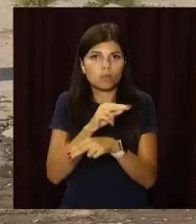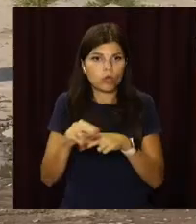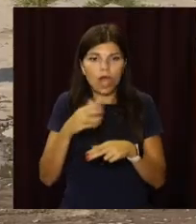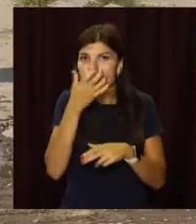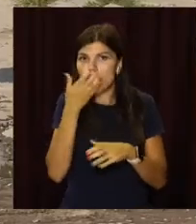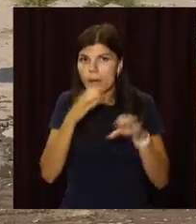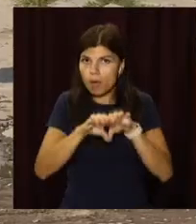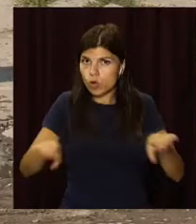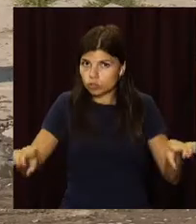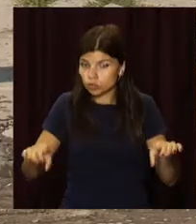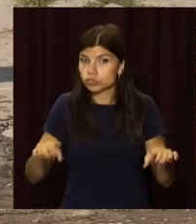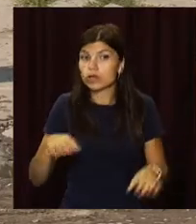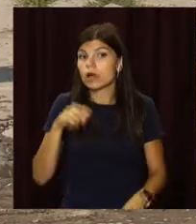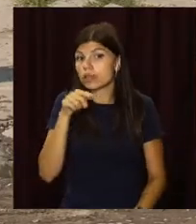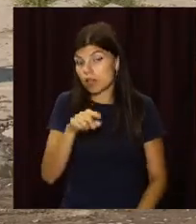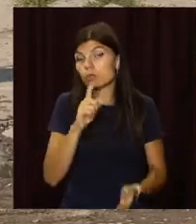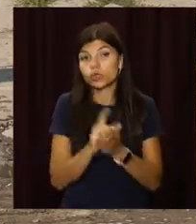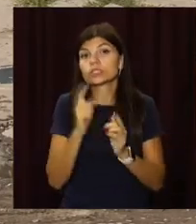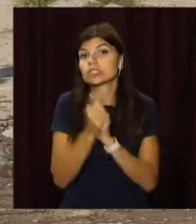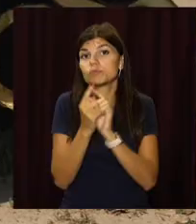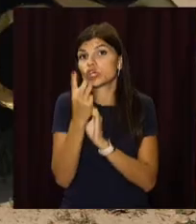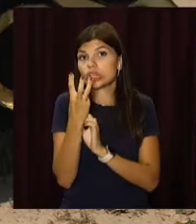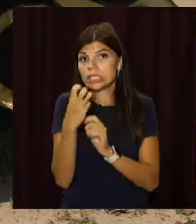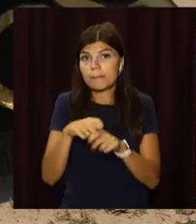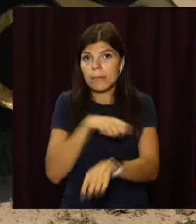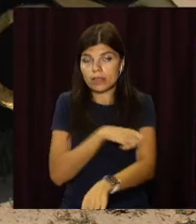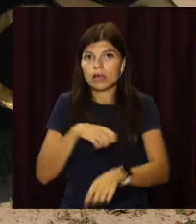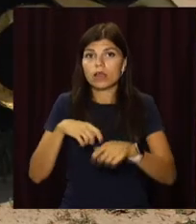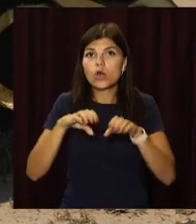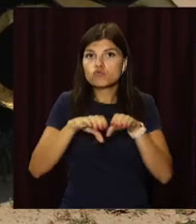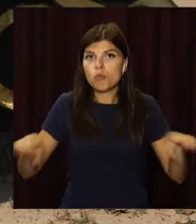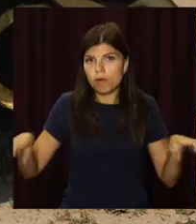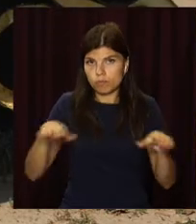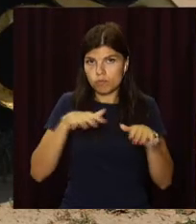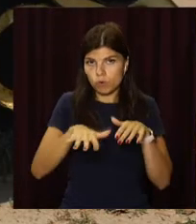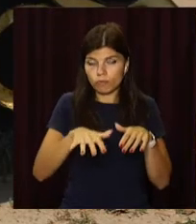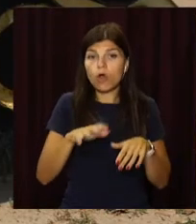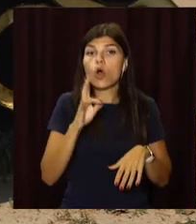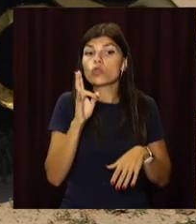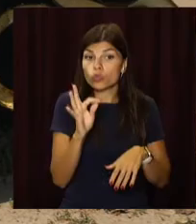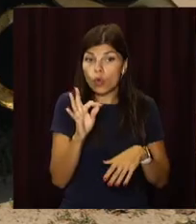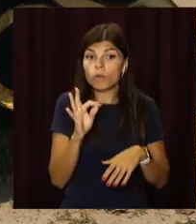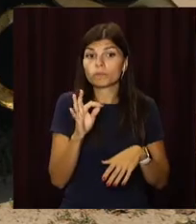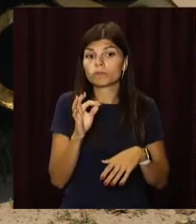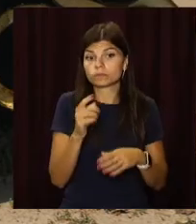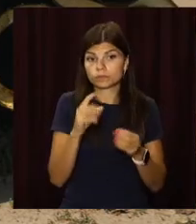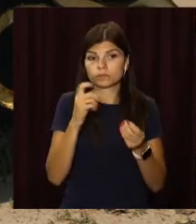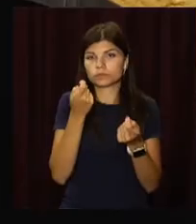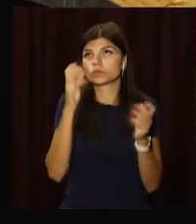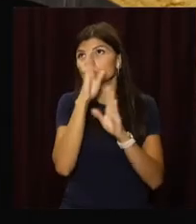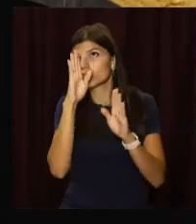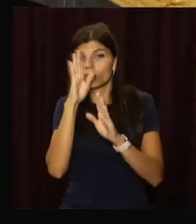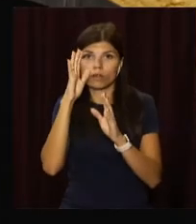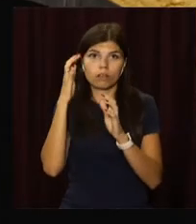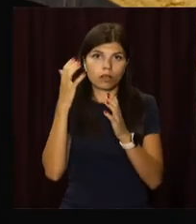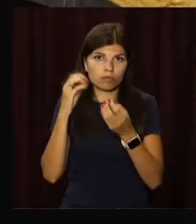мають замінити 300 метрів магістрального трубопроводу. Але негода завадила завершити все до середини серпня. Натомість ця